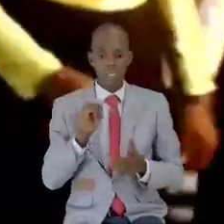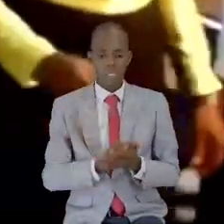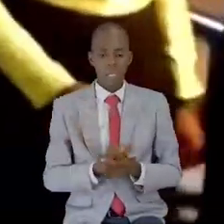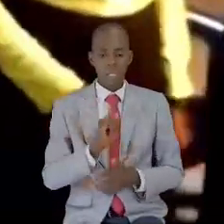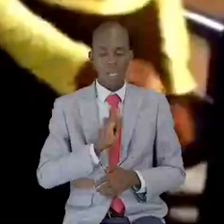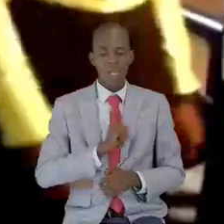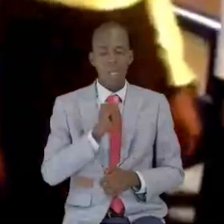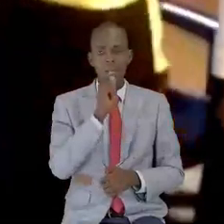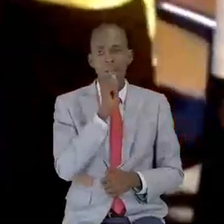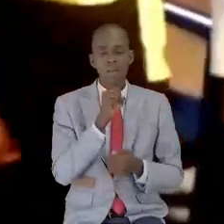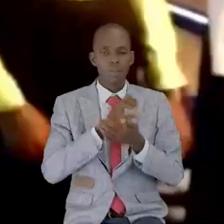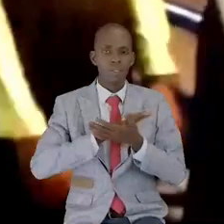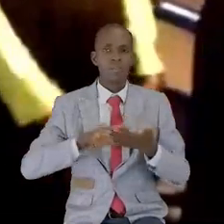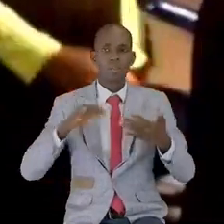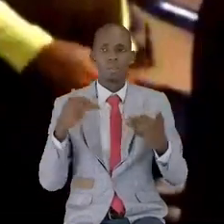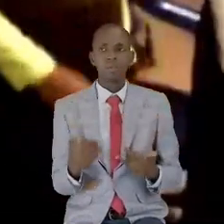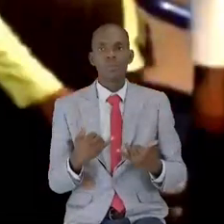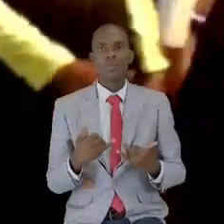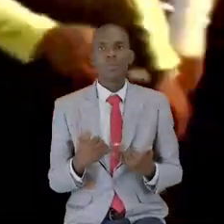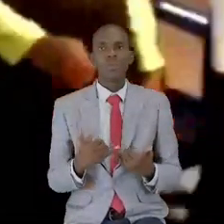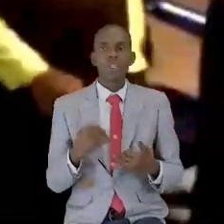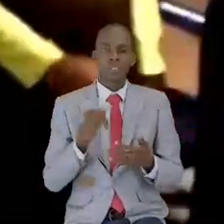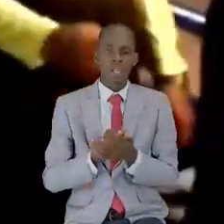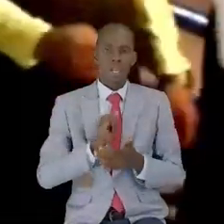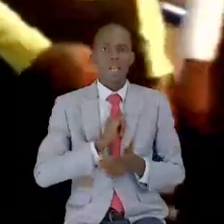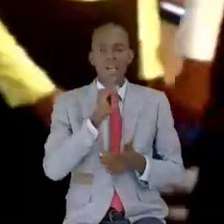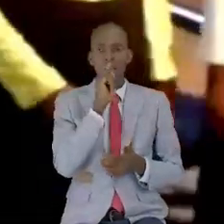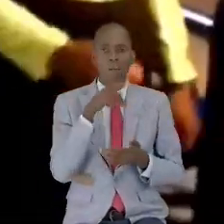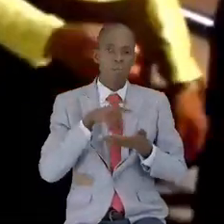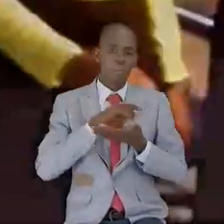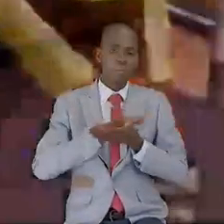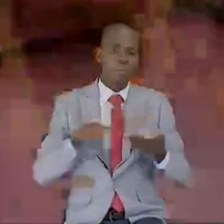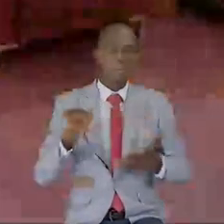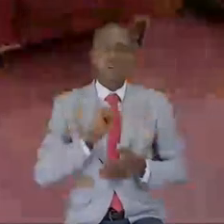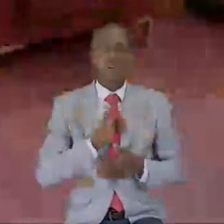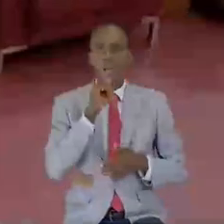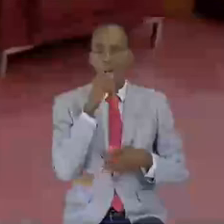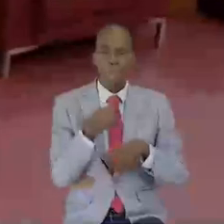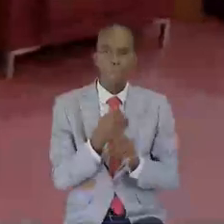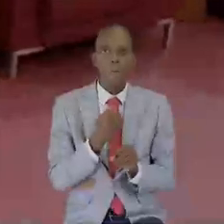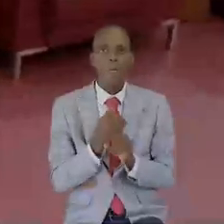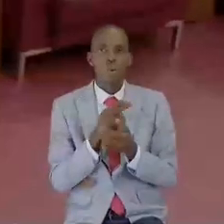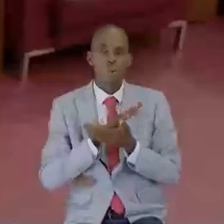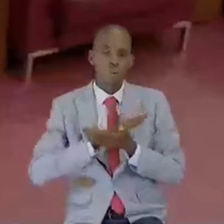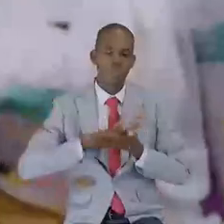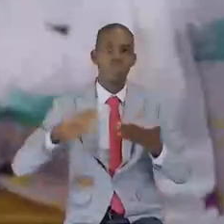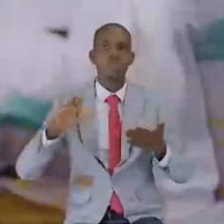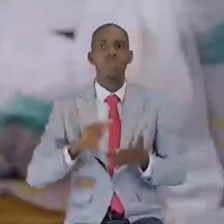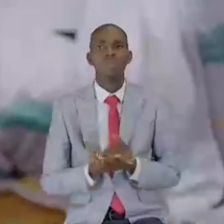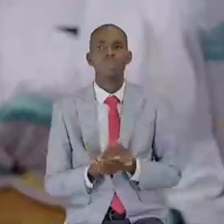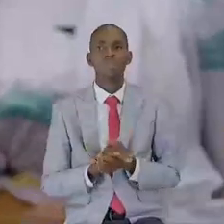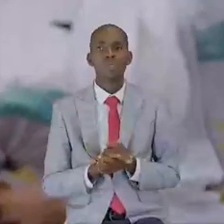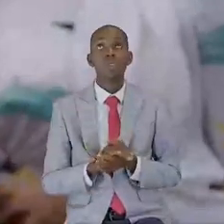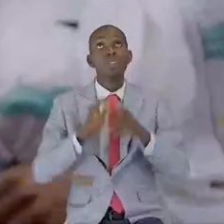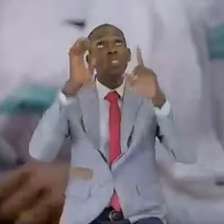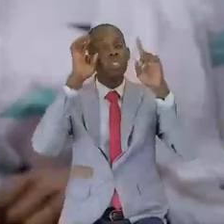sanctifié, je suis purifié, je suis rendu saint. Il le